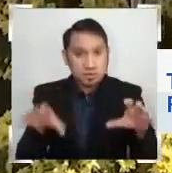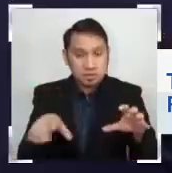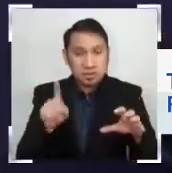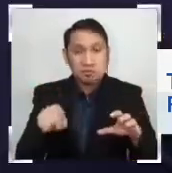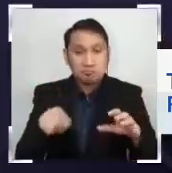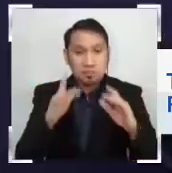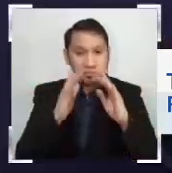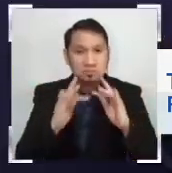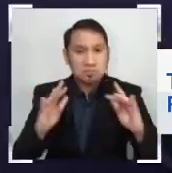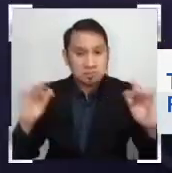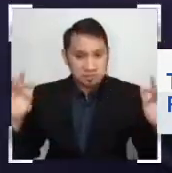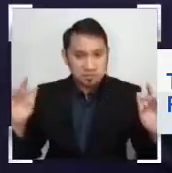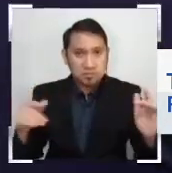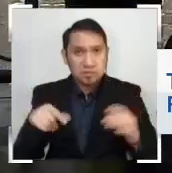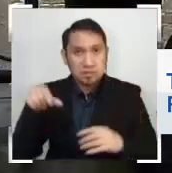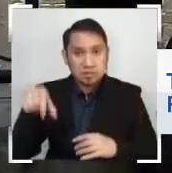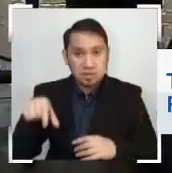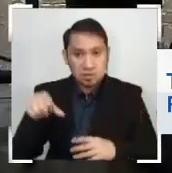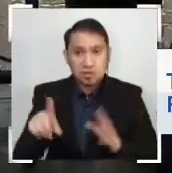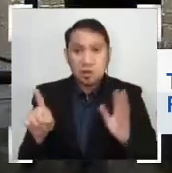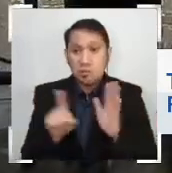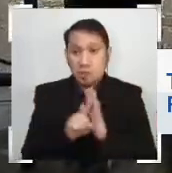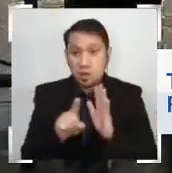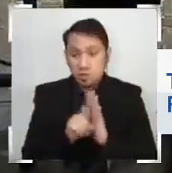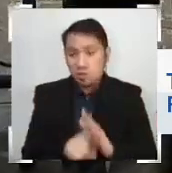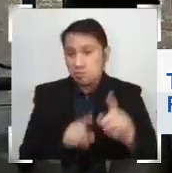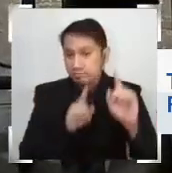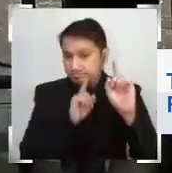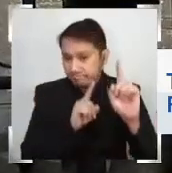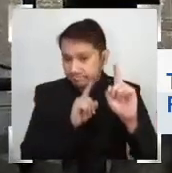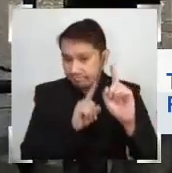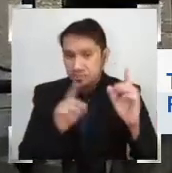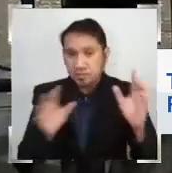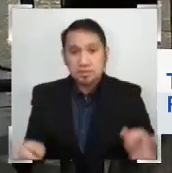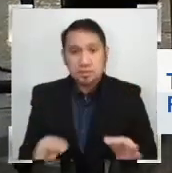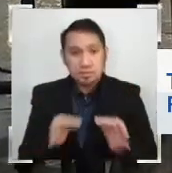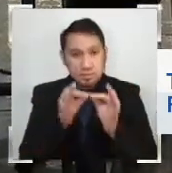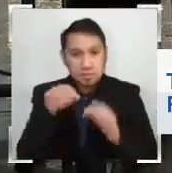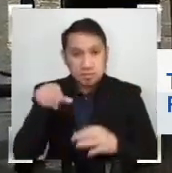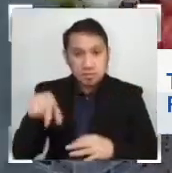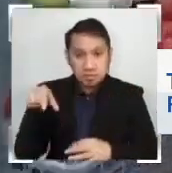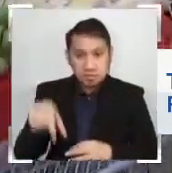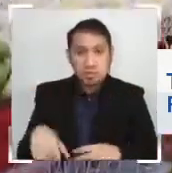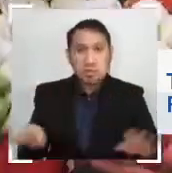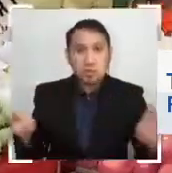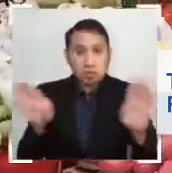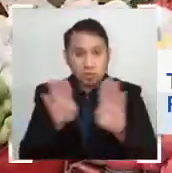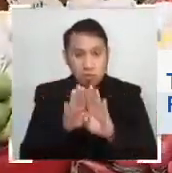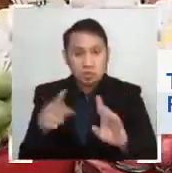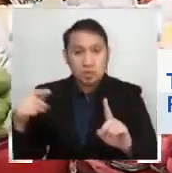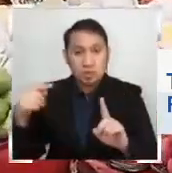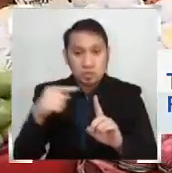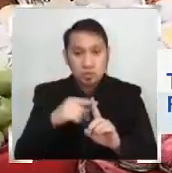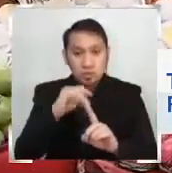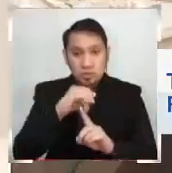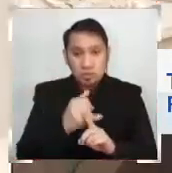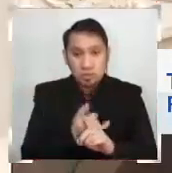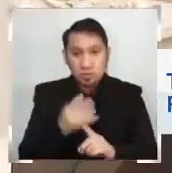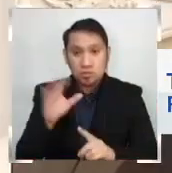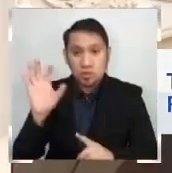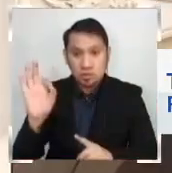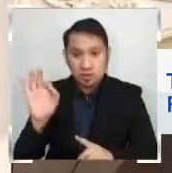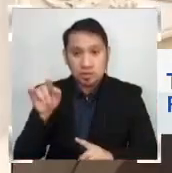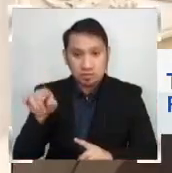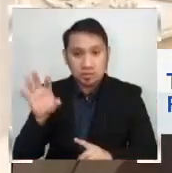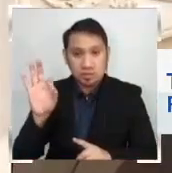Nazareno. Bawal din muna ang pagdalo sa misa sa Quiapo Church na sarado hanggang sa January 9 ang mismong araw ng pista.